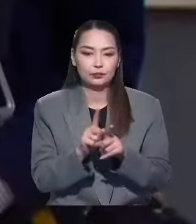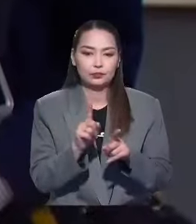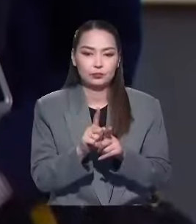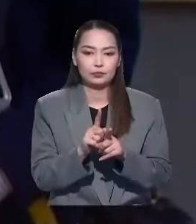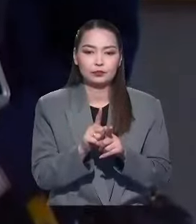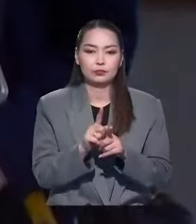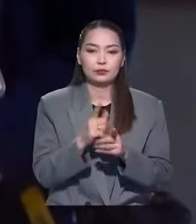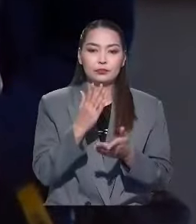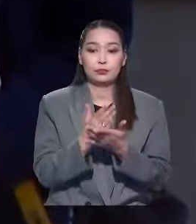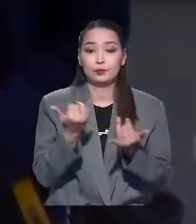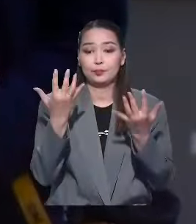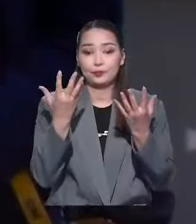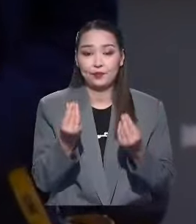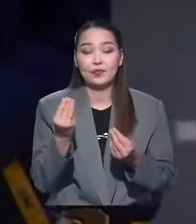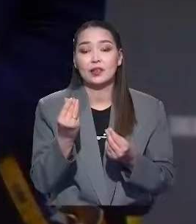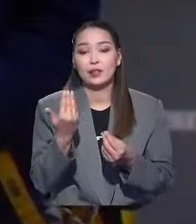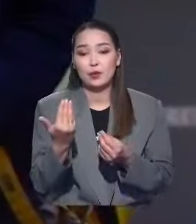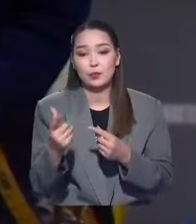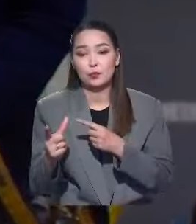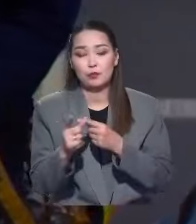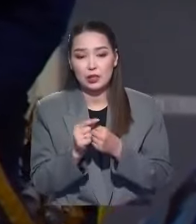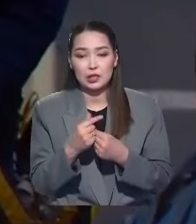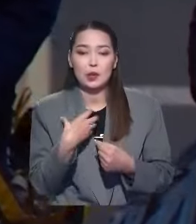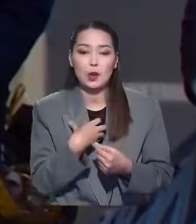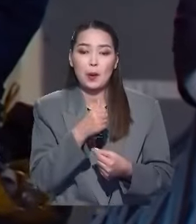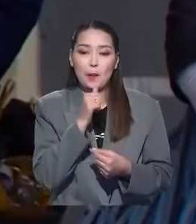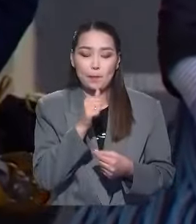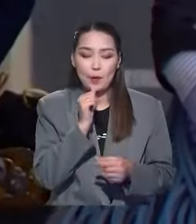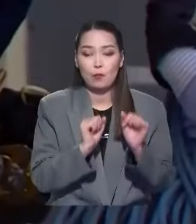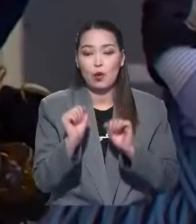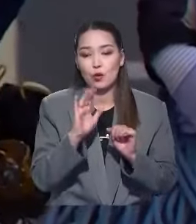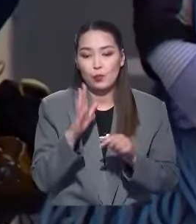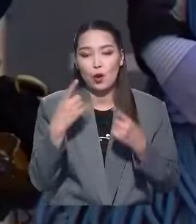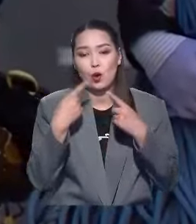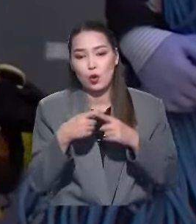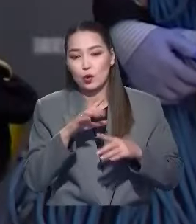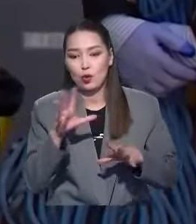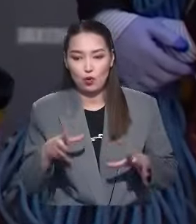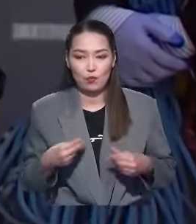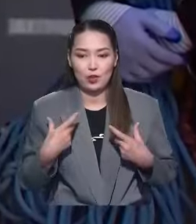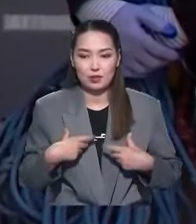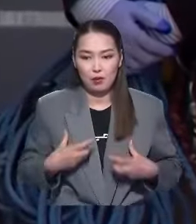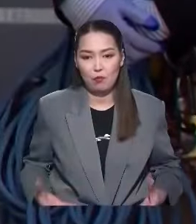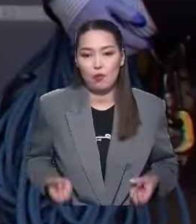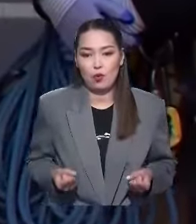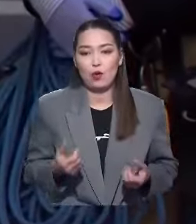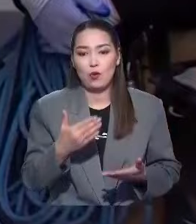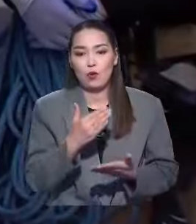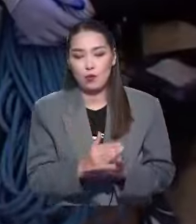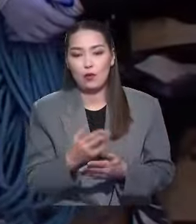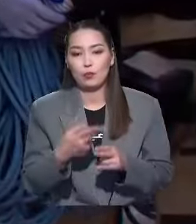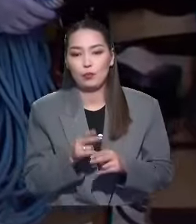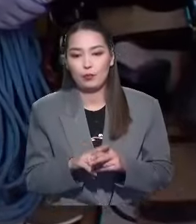Мен қазір бір сәтке өндірістік альпинистің рөліне енемін. Шыны керек, мына құрал жабдықтарды көтеріп жүрудің өзіне әжептәуір күш керек